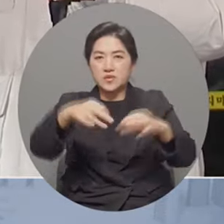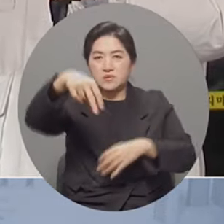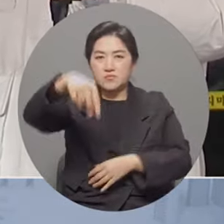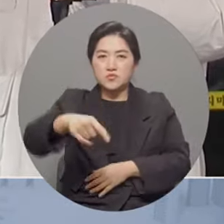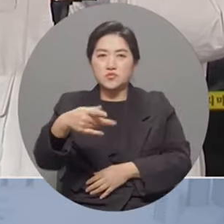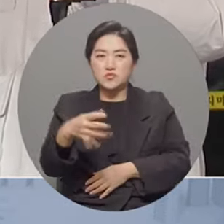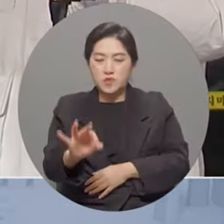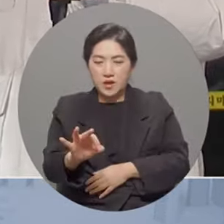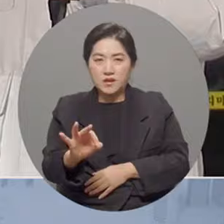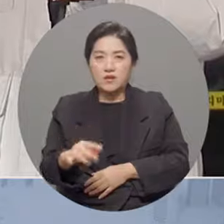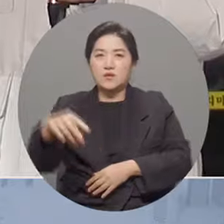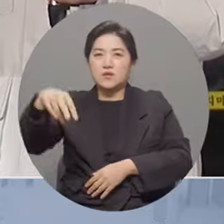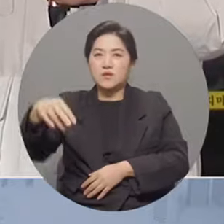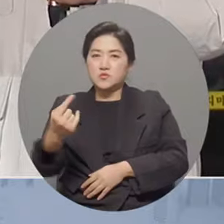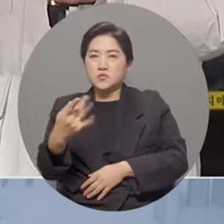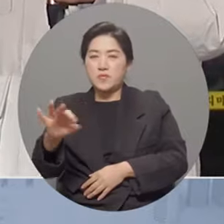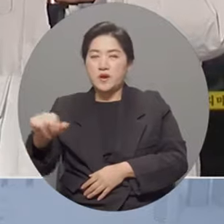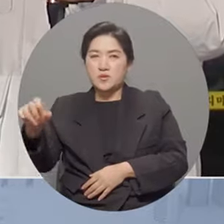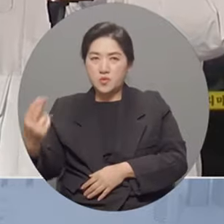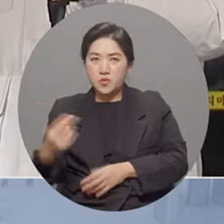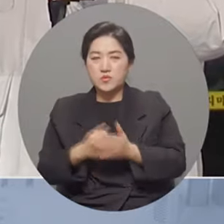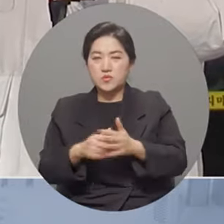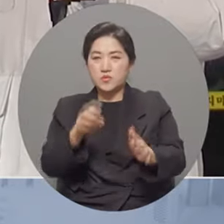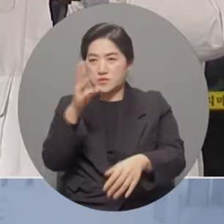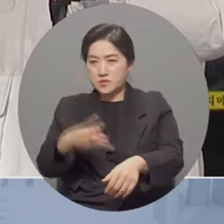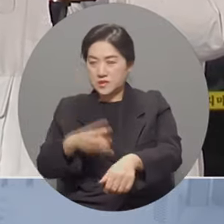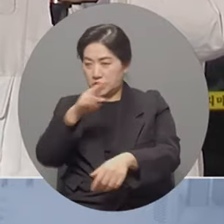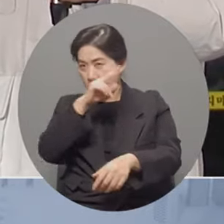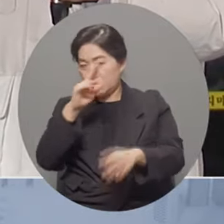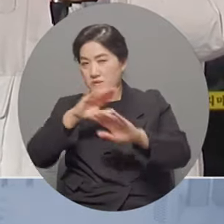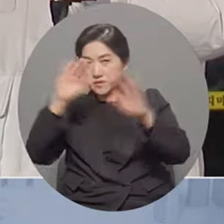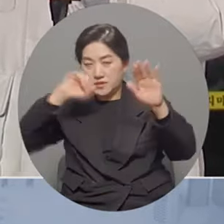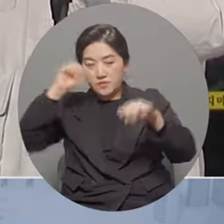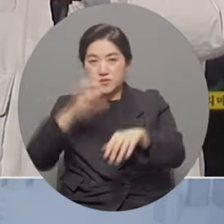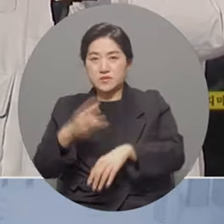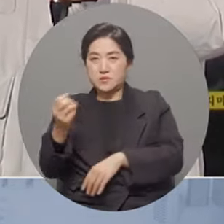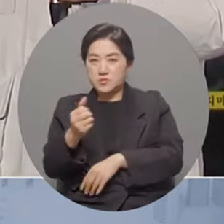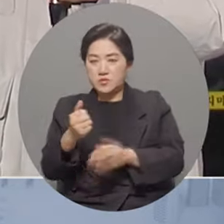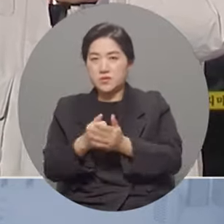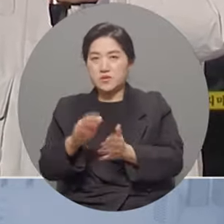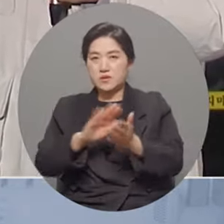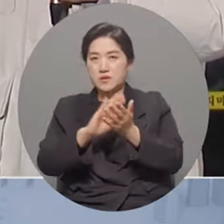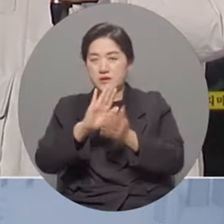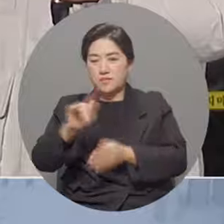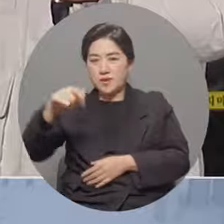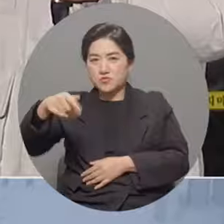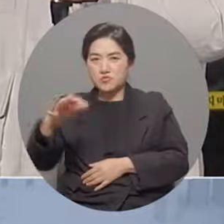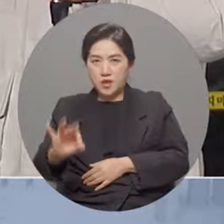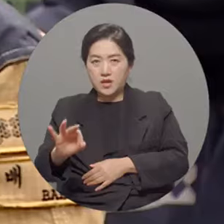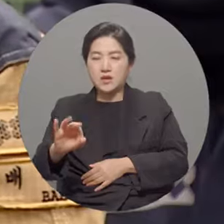3시간 반 후인 3시 54분에 고 박수훈 소방사가 1층에서 숨진 채 발견됐습니다.